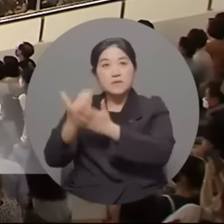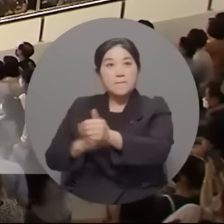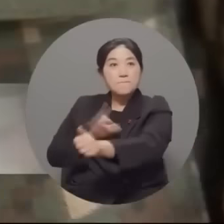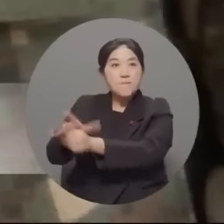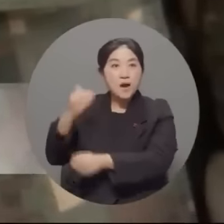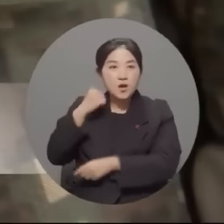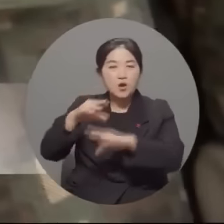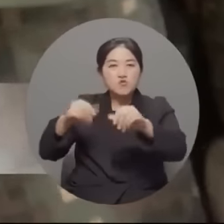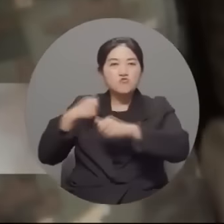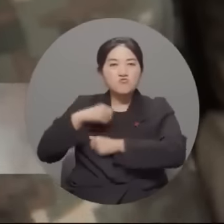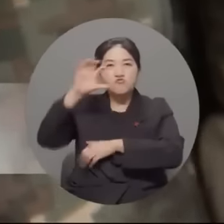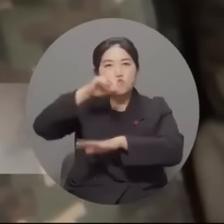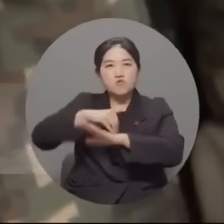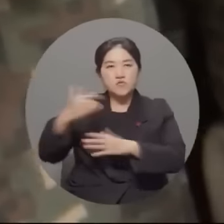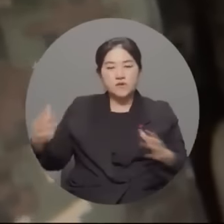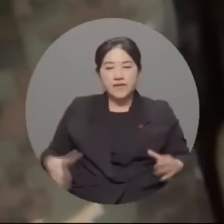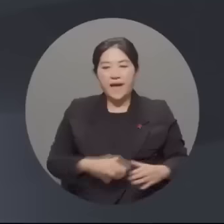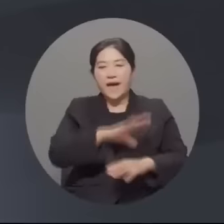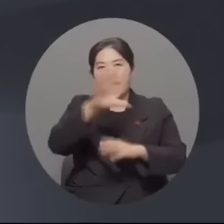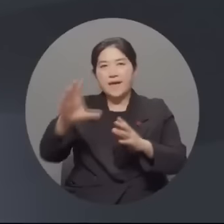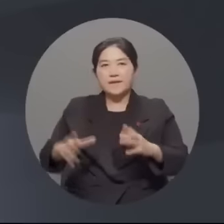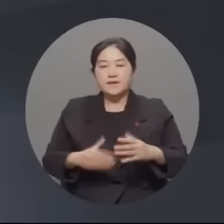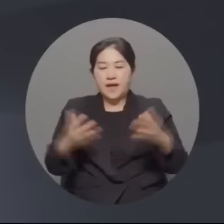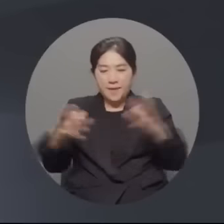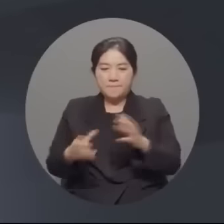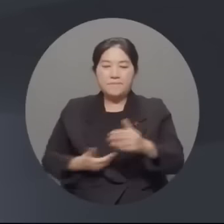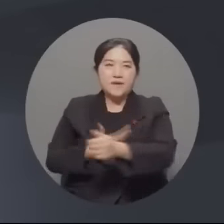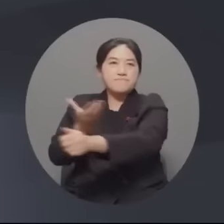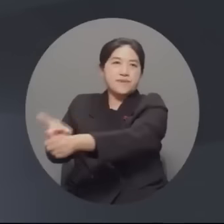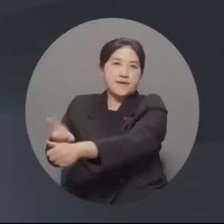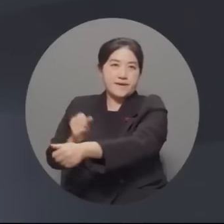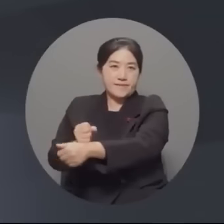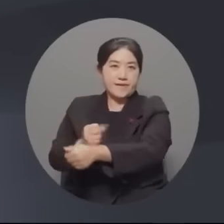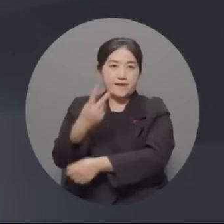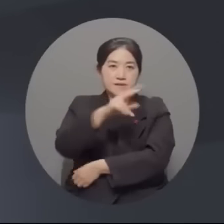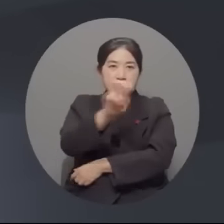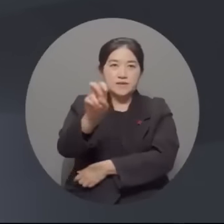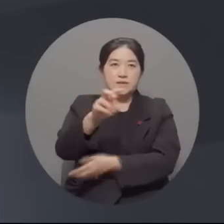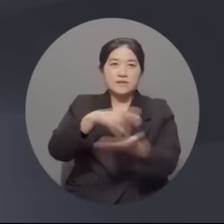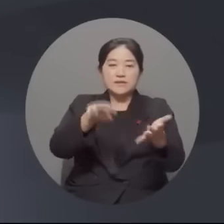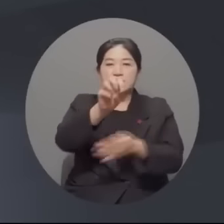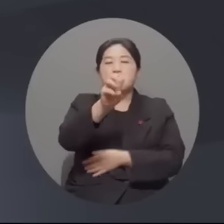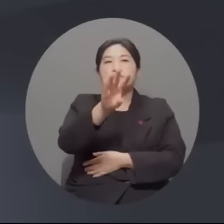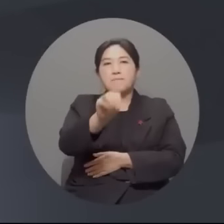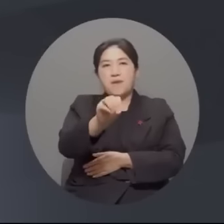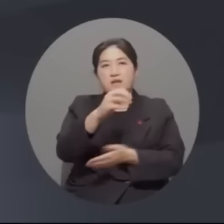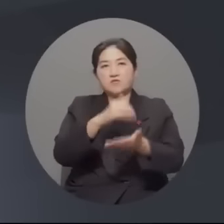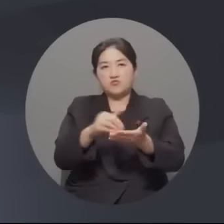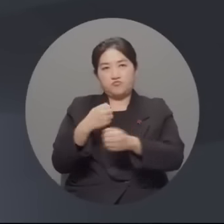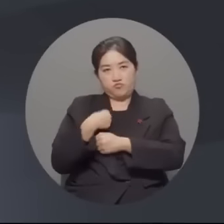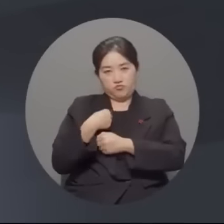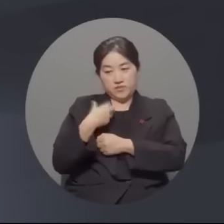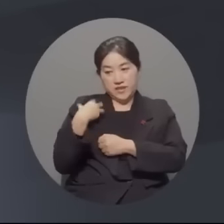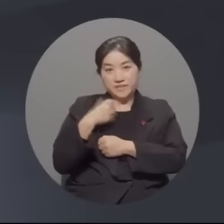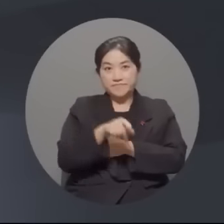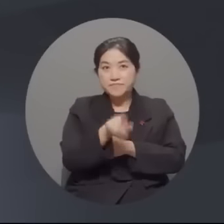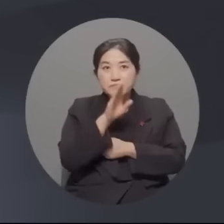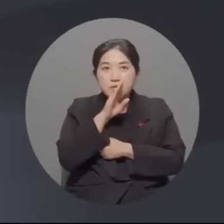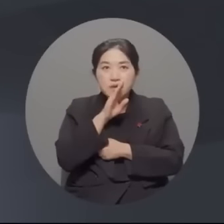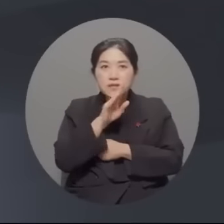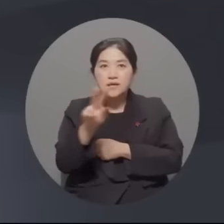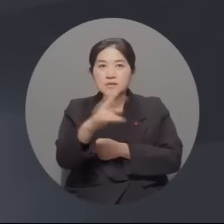훈련소로 일어나는 방안을 검토하고 있습니다. 지난 2020년 33만 명 수준이었던 병역 의무자 수는